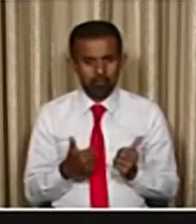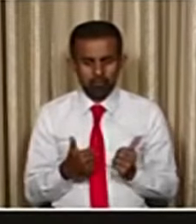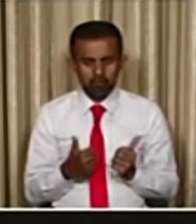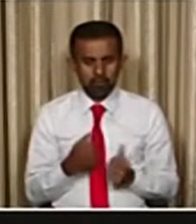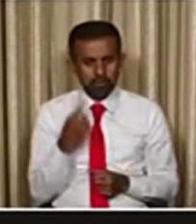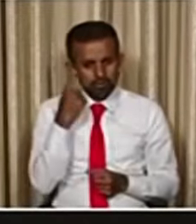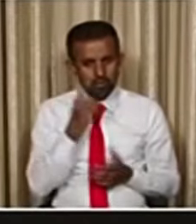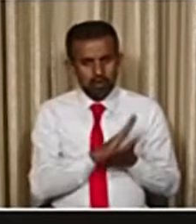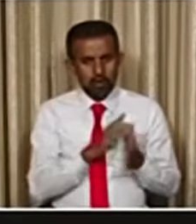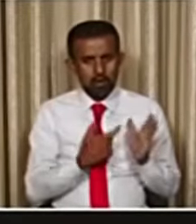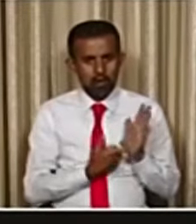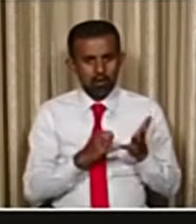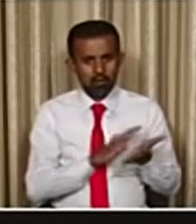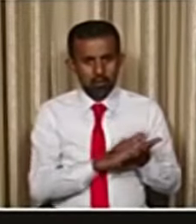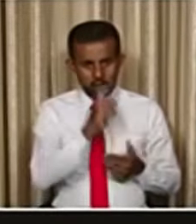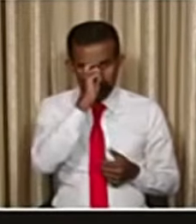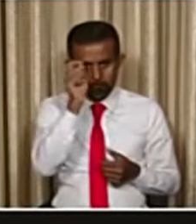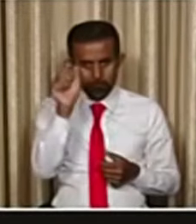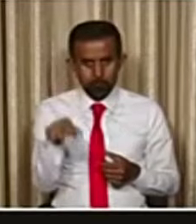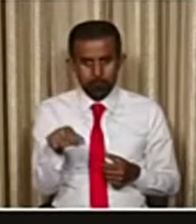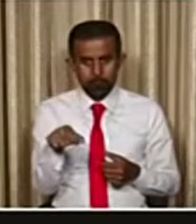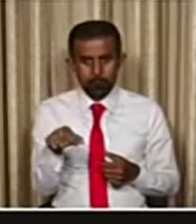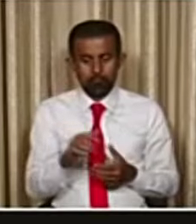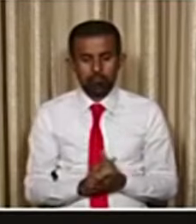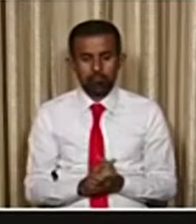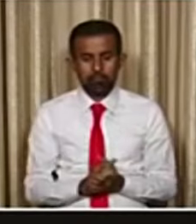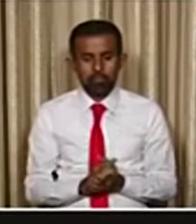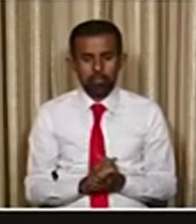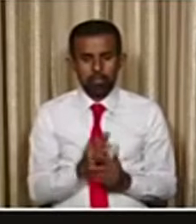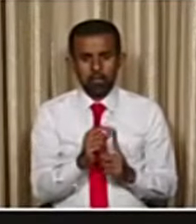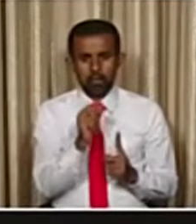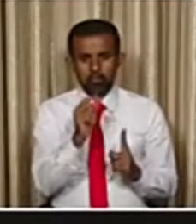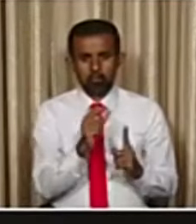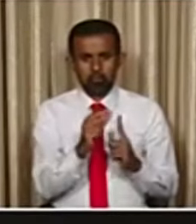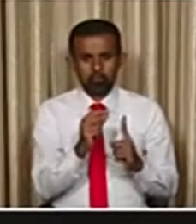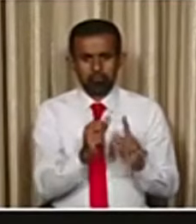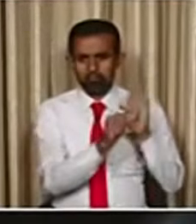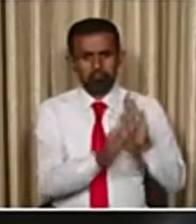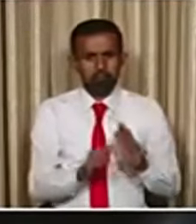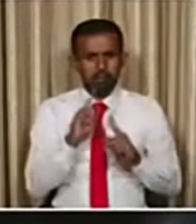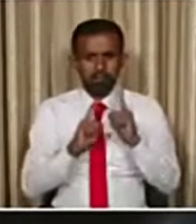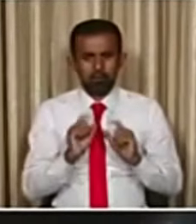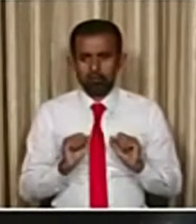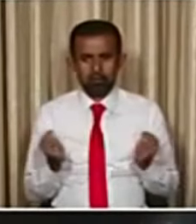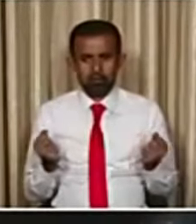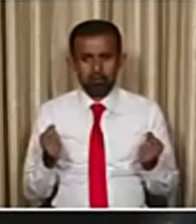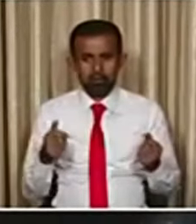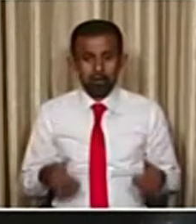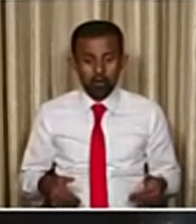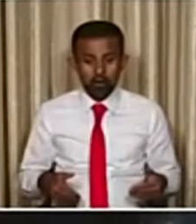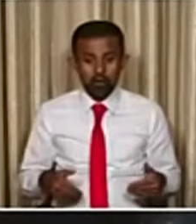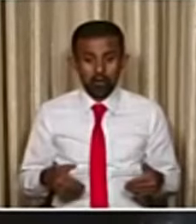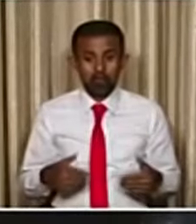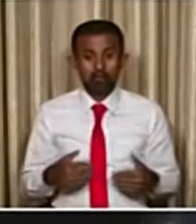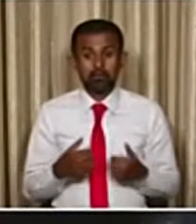හැටියට අර්ෂා මන්ත්‍රීතුමා අර මන්ත්‍රීතුමා අපහාස කරන විදියට කතා කරේ නැහැ. ඒතුමා කිව්වේ අද සාක්ෂිය කතා